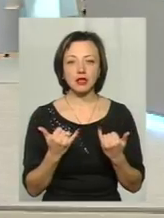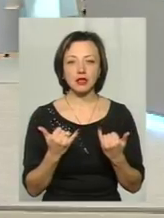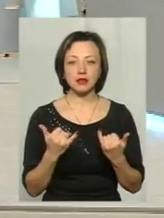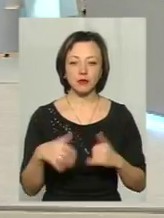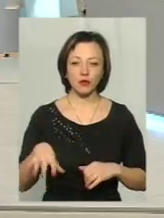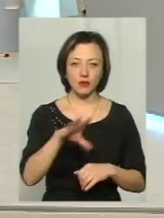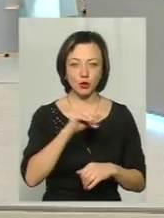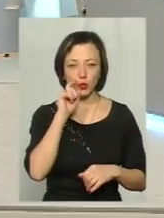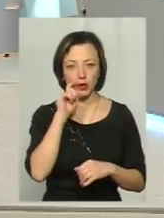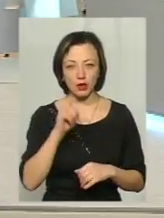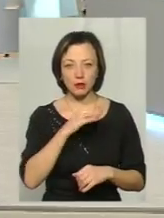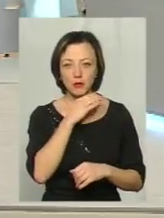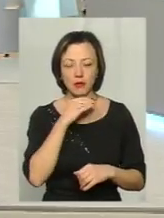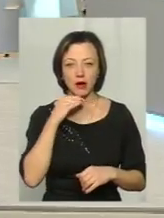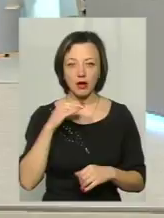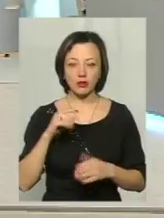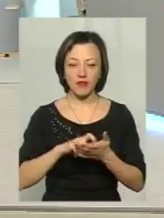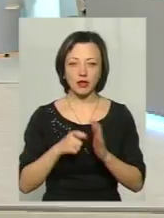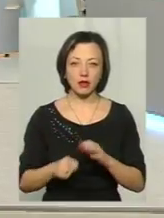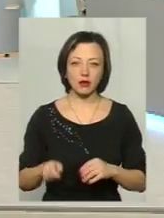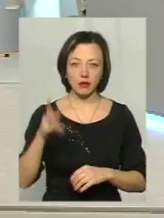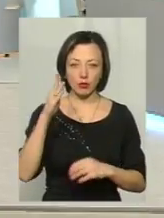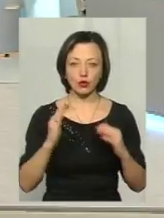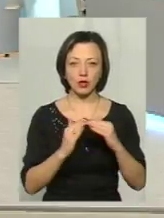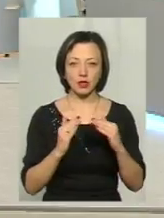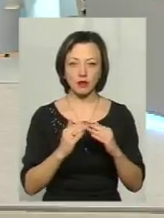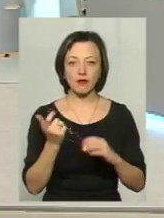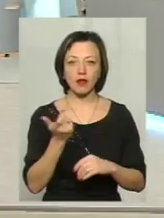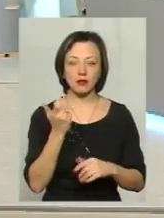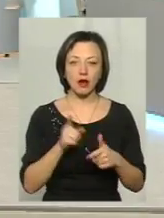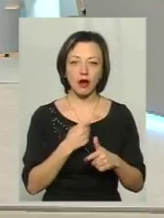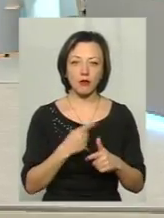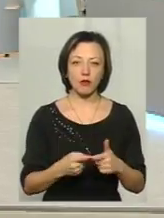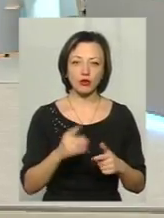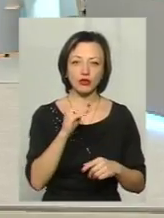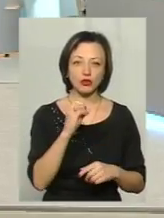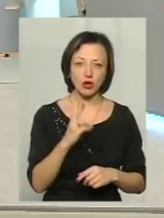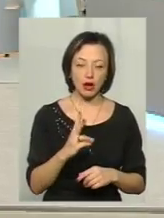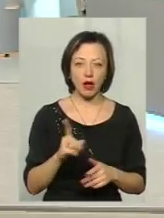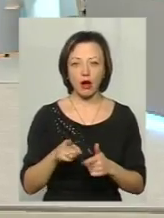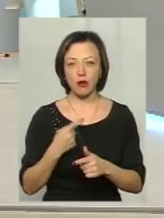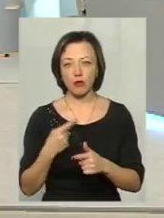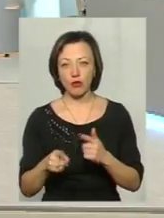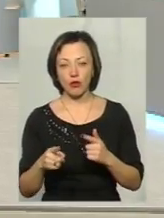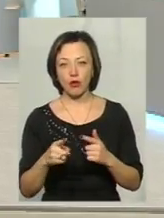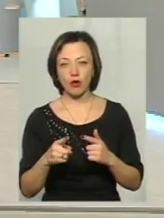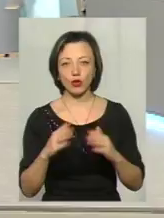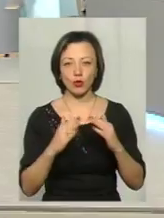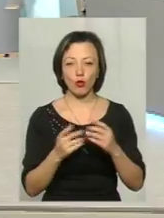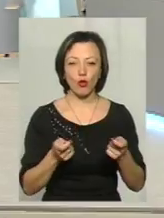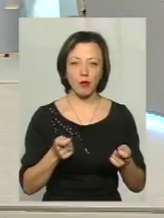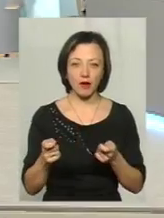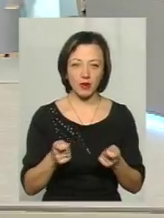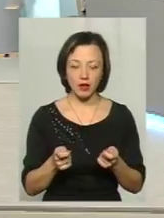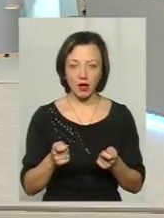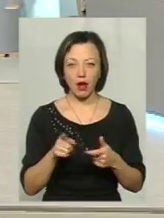всій державі, значить, багатоквартирні будинки знаходяться у власності або житлової експлуатації, контор, або домоуправління, які там